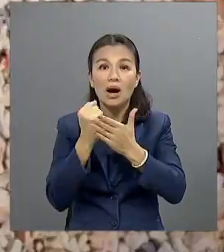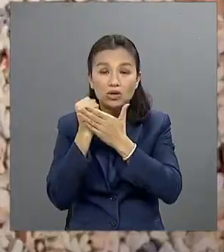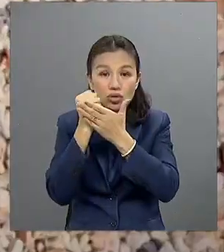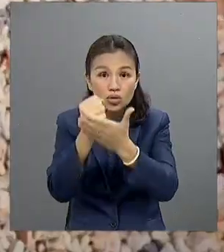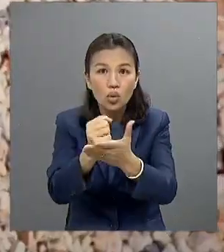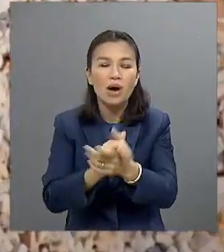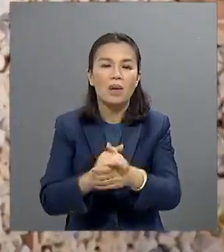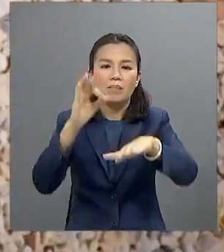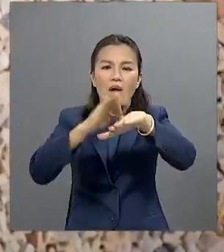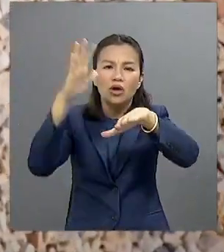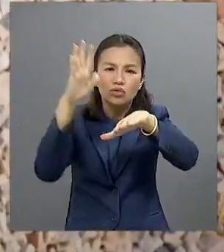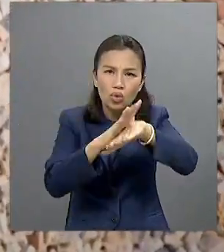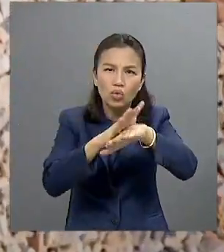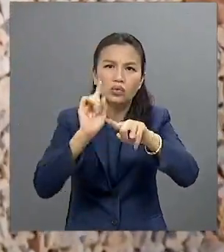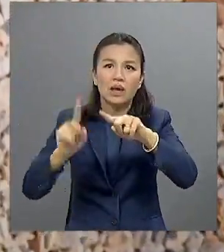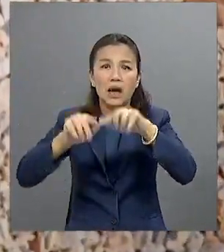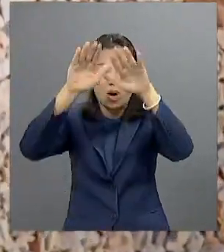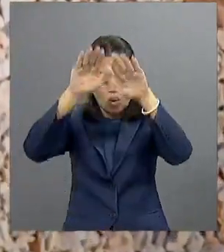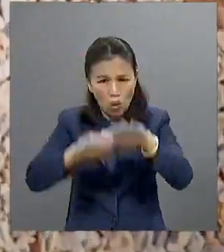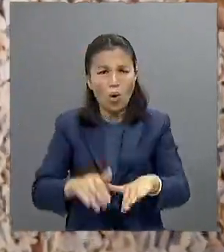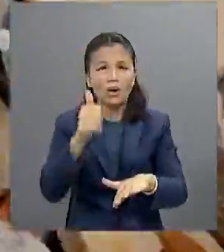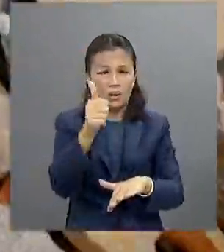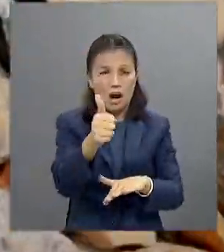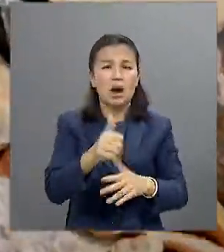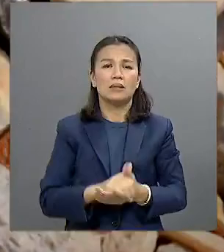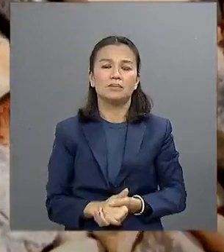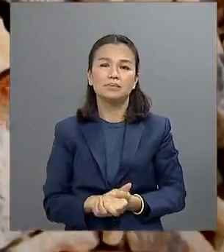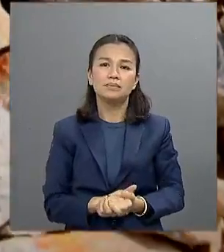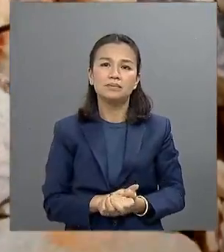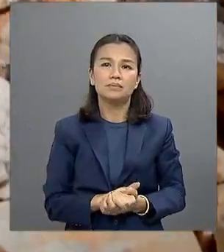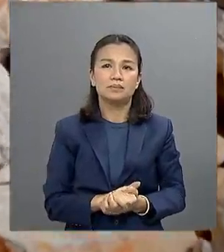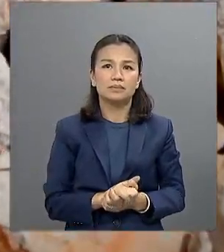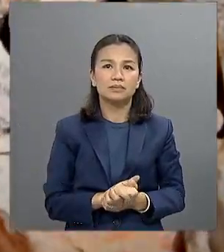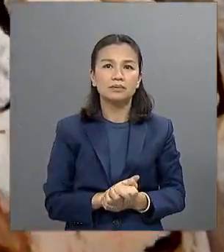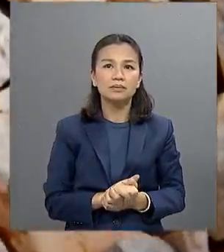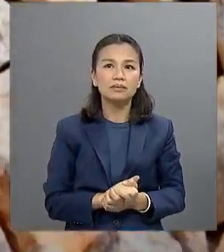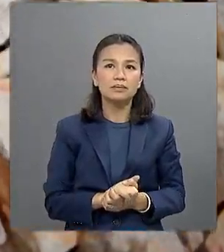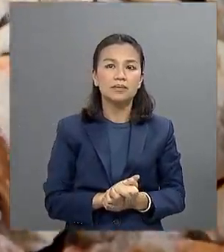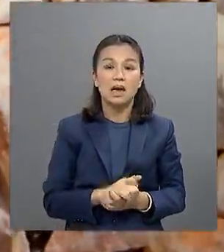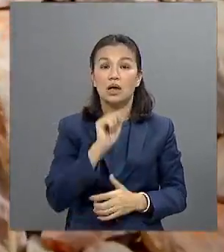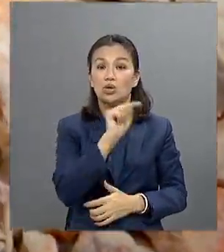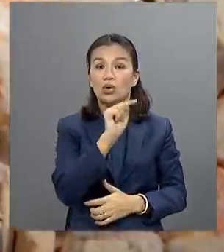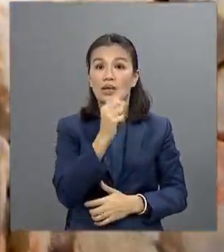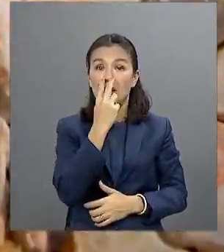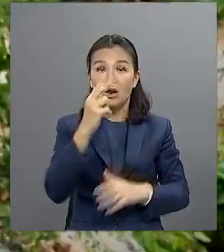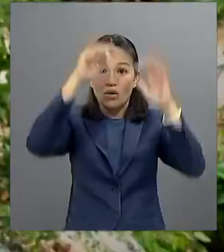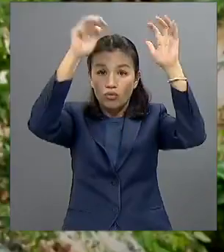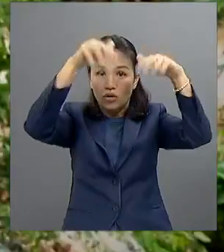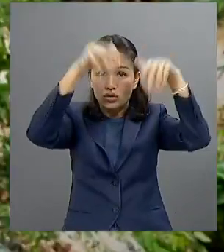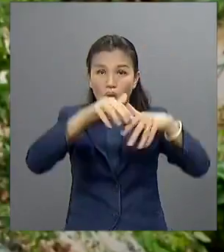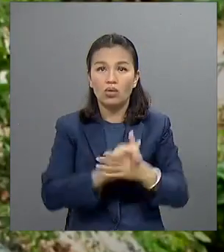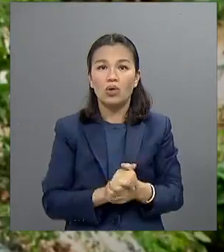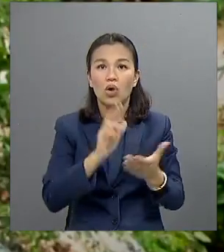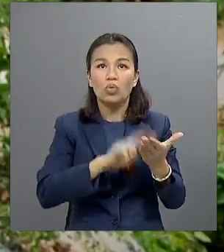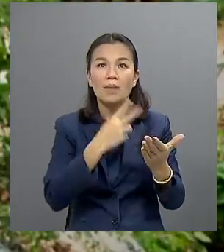ายจากการมีน้ำท่วมขังในชุมชนอีกทางเลือกหนึ่ง ตรงนี้ท่านฝนตกปุ๊บไม่ต้องรอเวลาเลยจะล้น